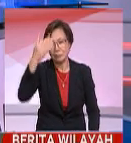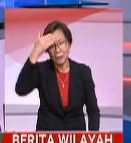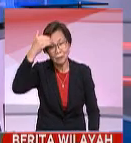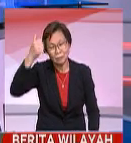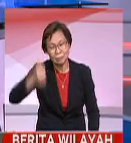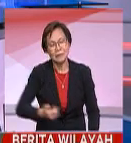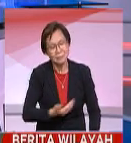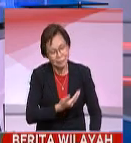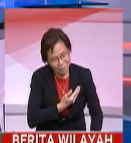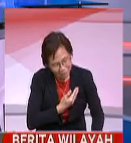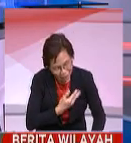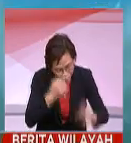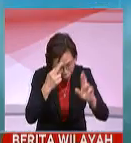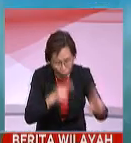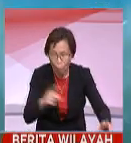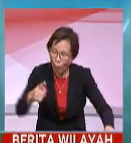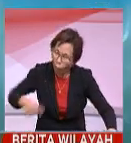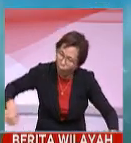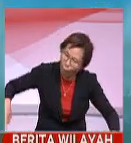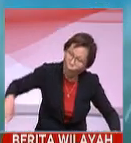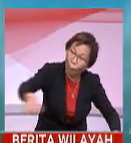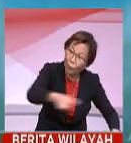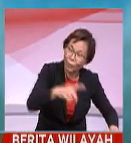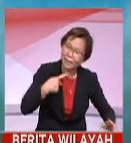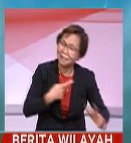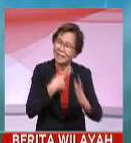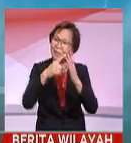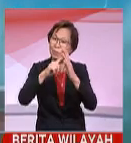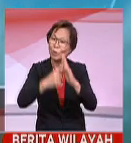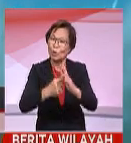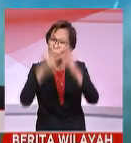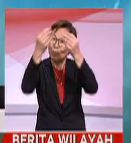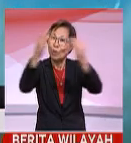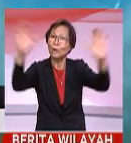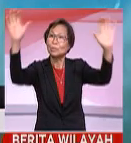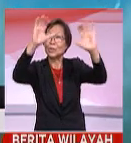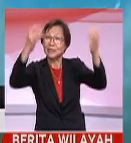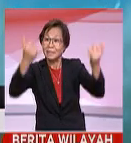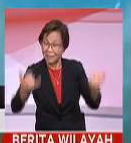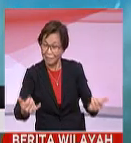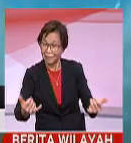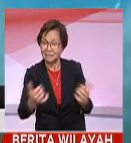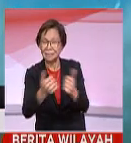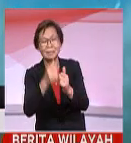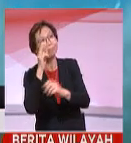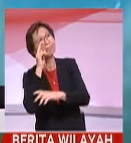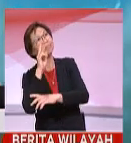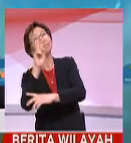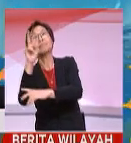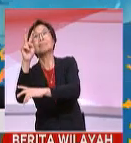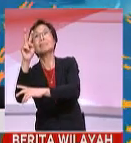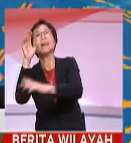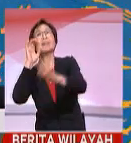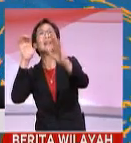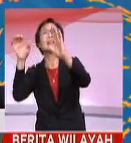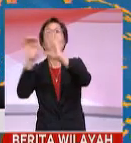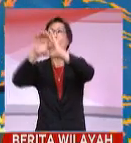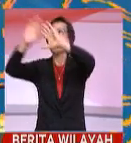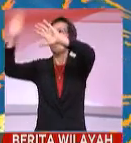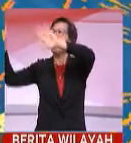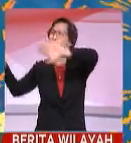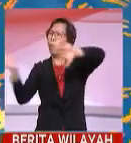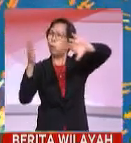dan salam hormat kepada semua penonton. Kita mulakan informasi cuaca pada petang ini dengan melihat kepada carta angin